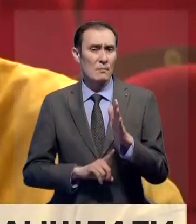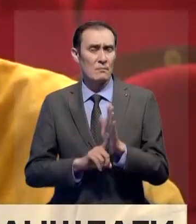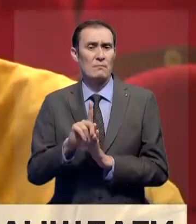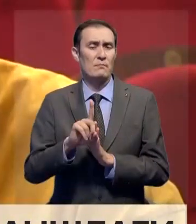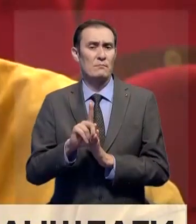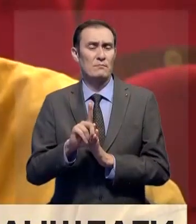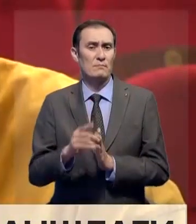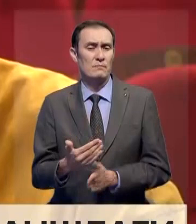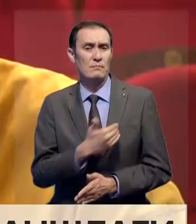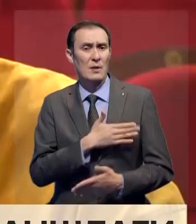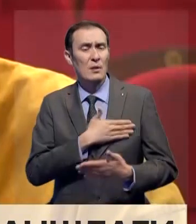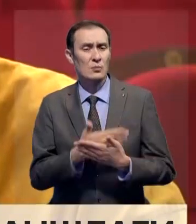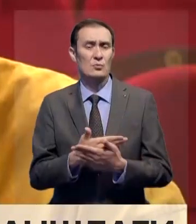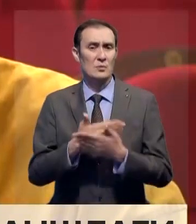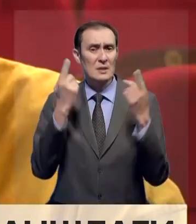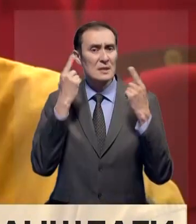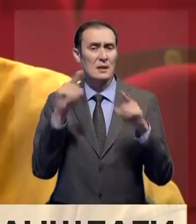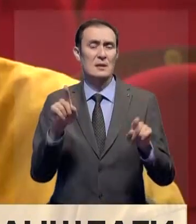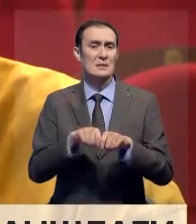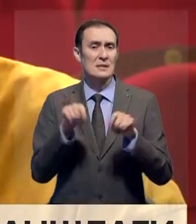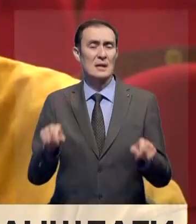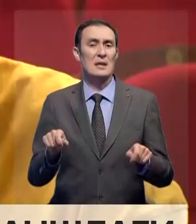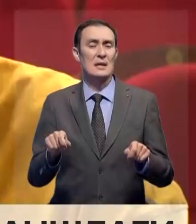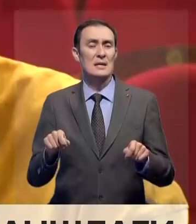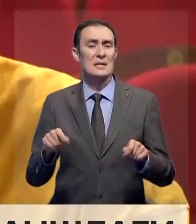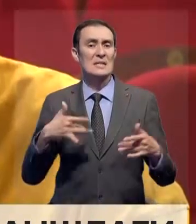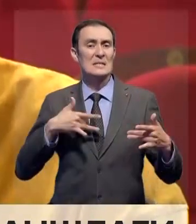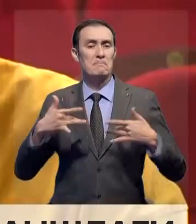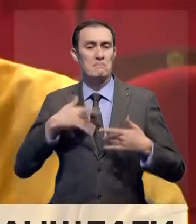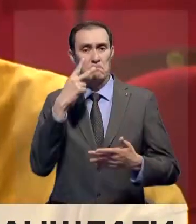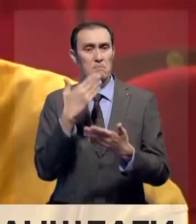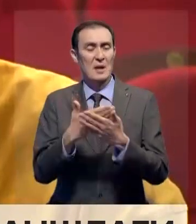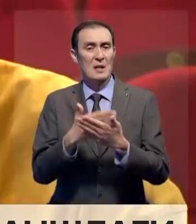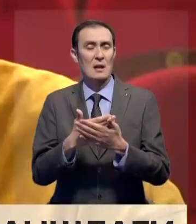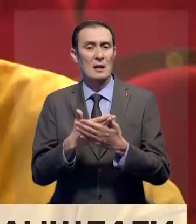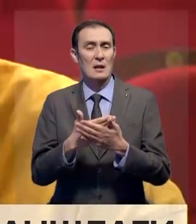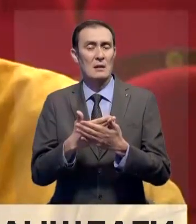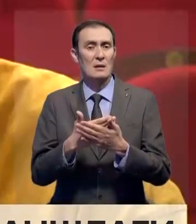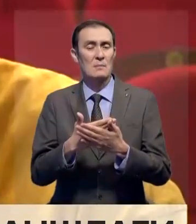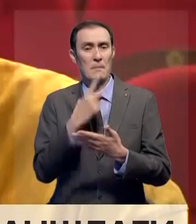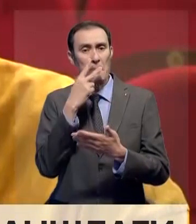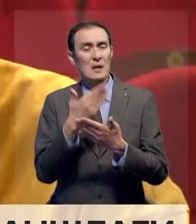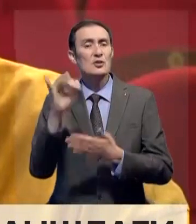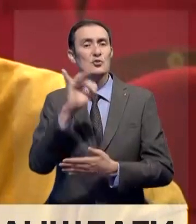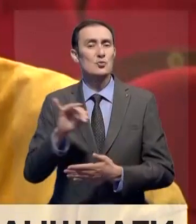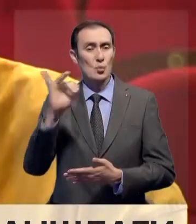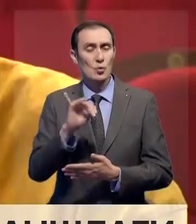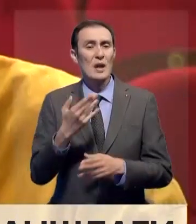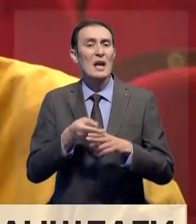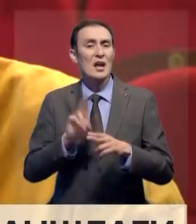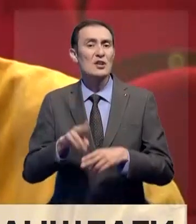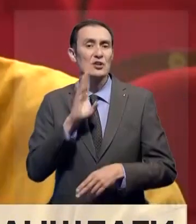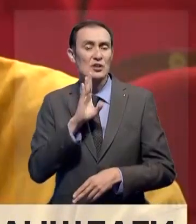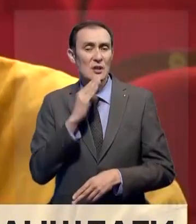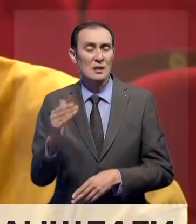подтолкнуло к идее создания спектакля, где я показал бы историю этих девочек.